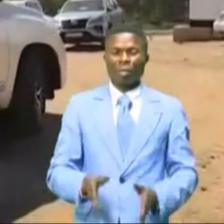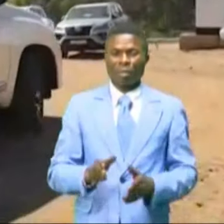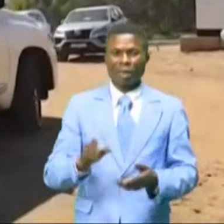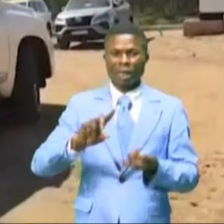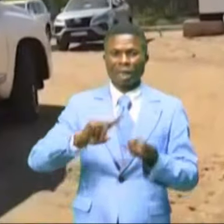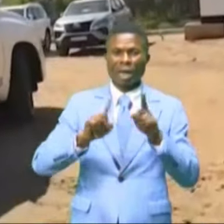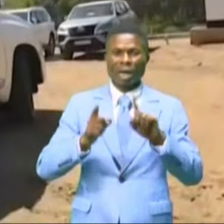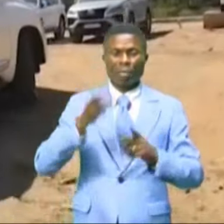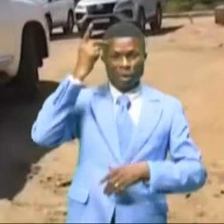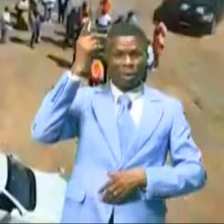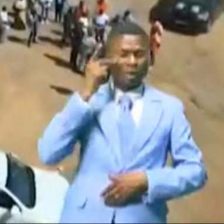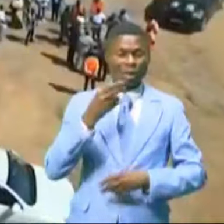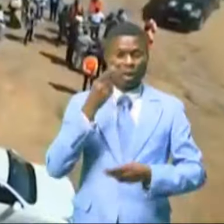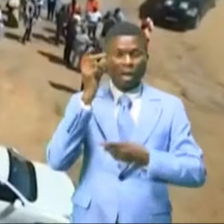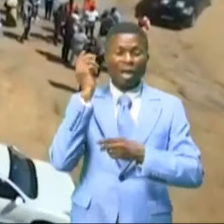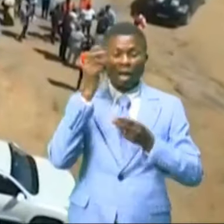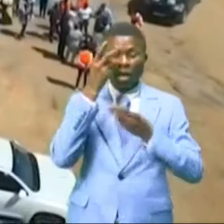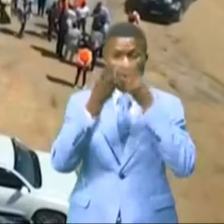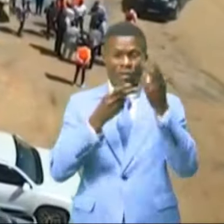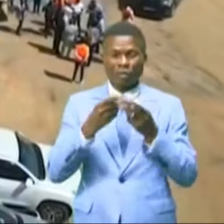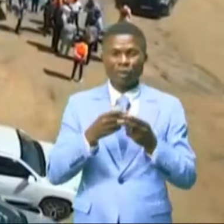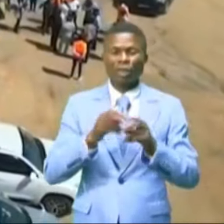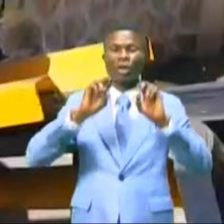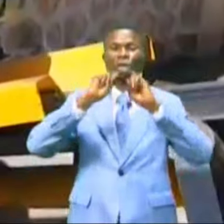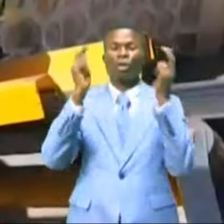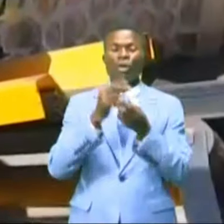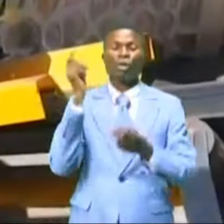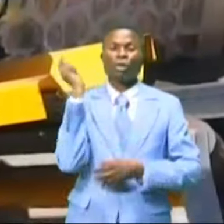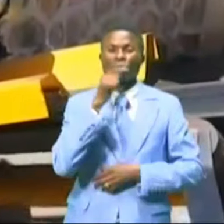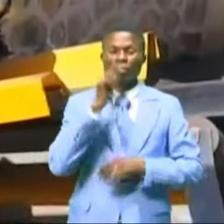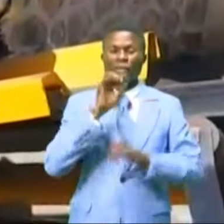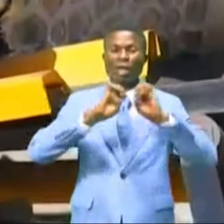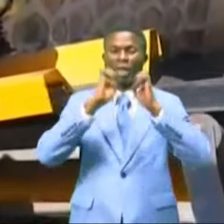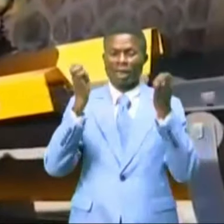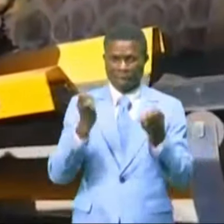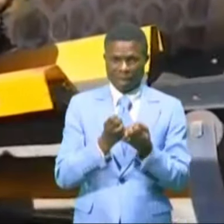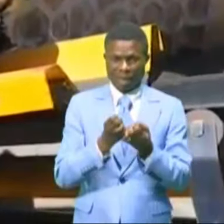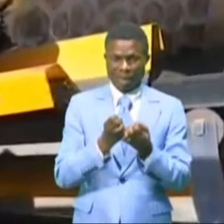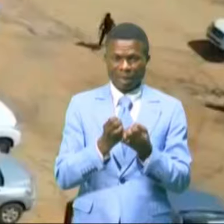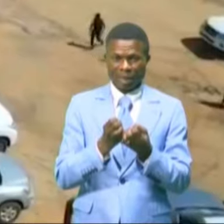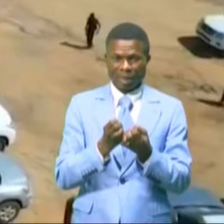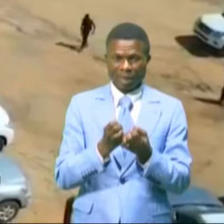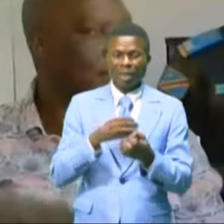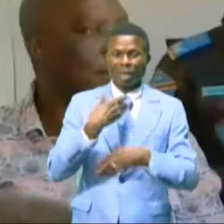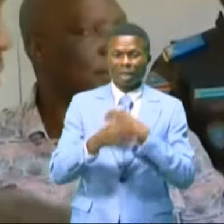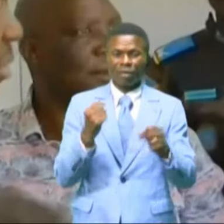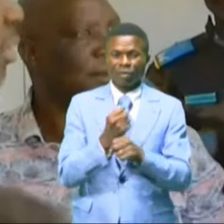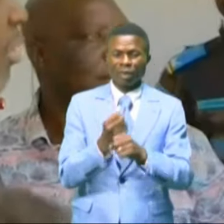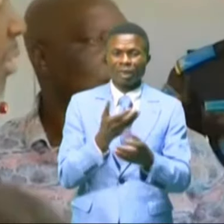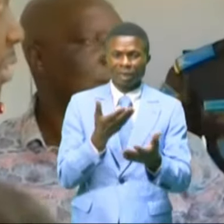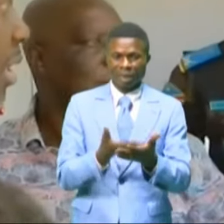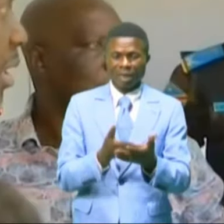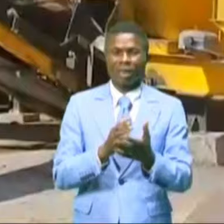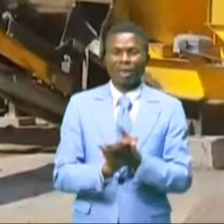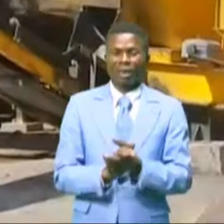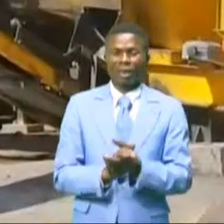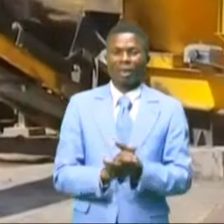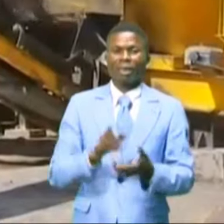de fabrication et de production de bitume propre à l'entreprise qui a reçu ses lettres de noblesse.